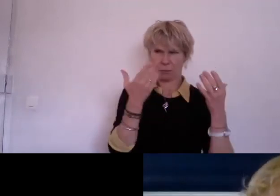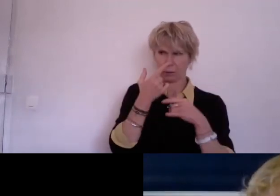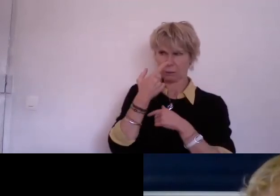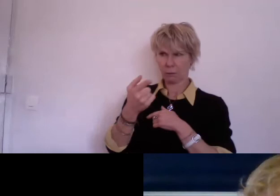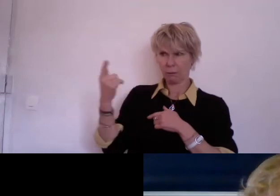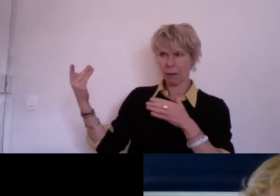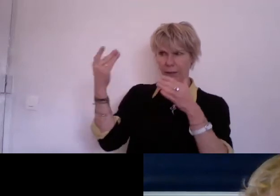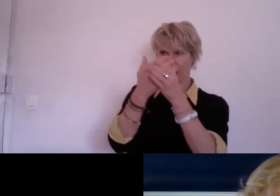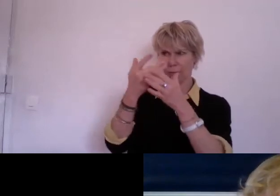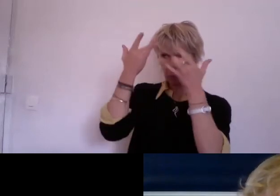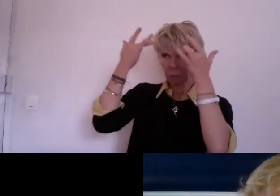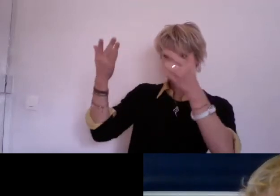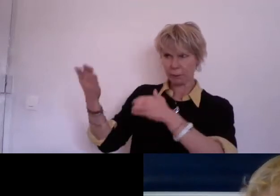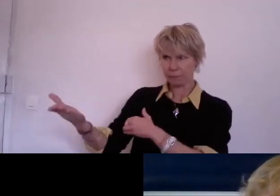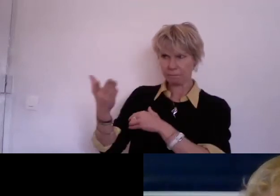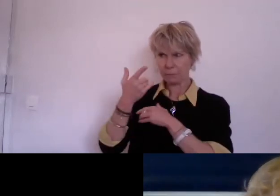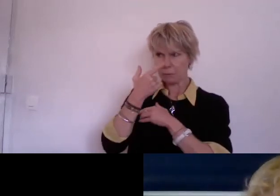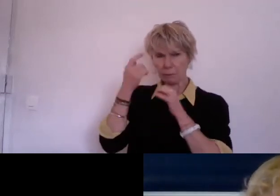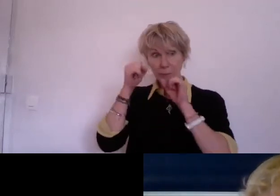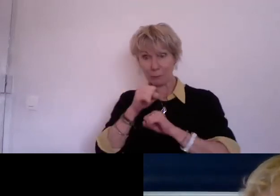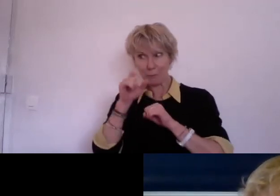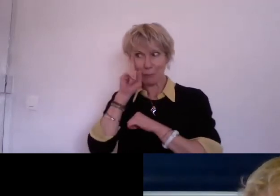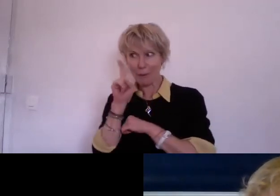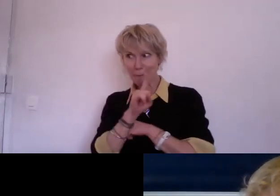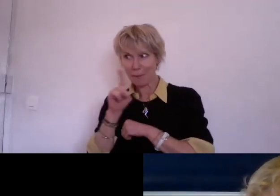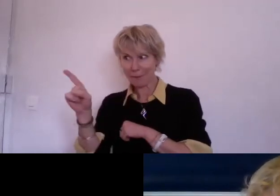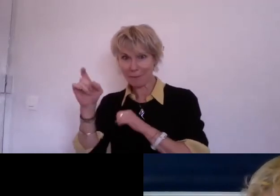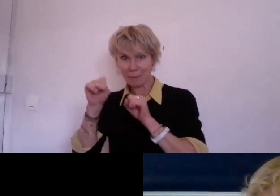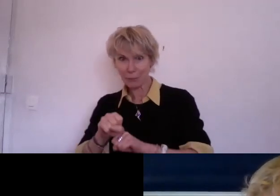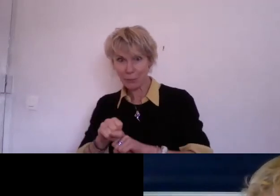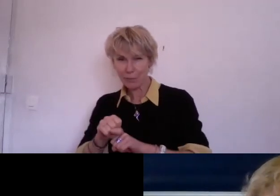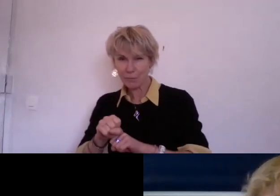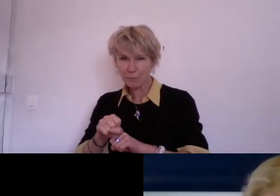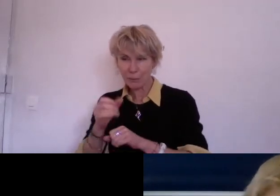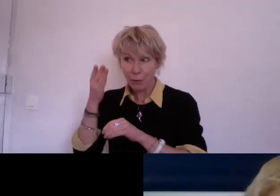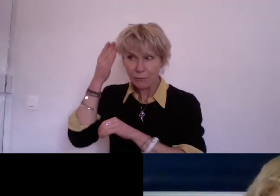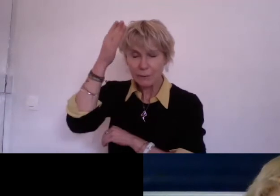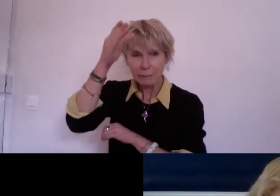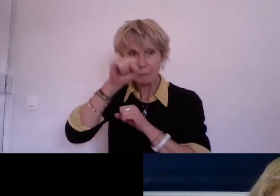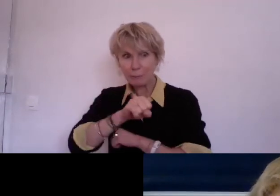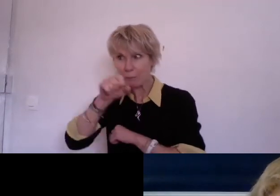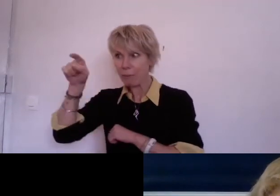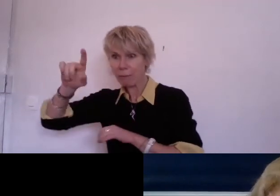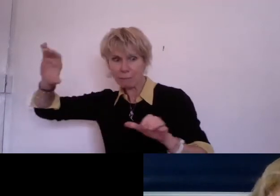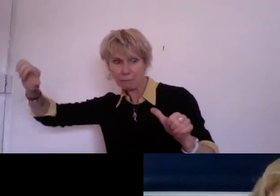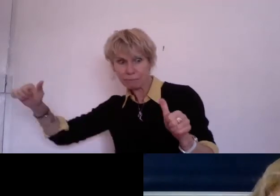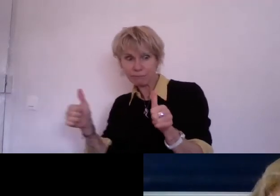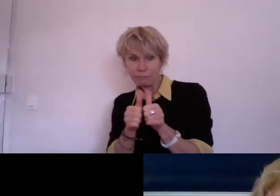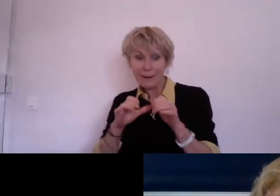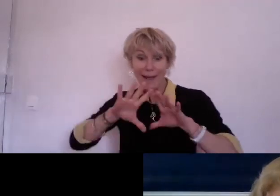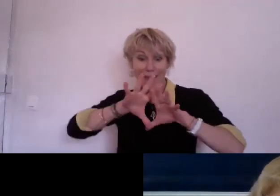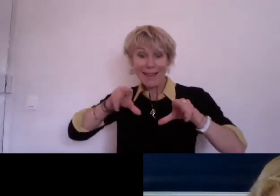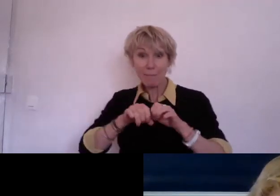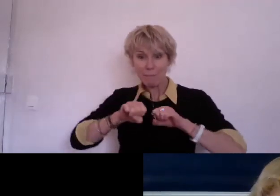intervenants culturels pouvaient envisager de rejoindre cette équipe mobile au travers de ce nouveau